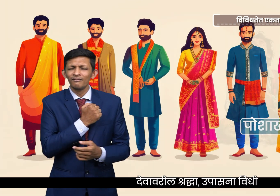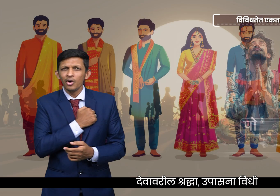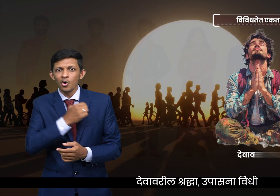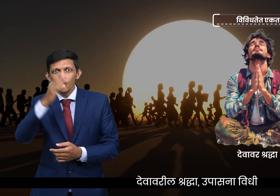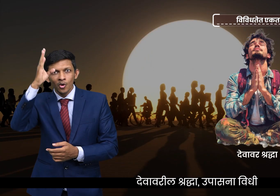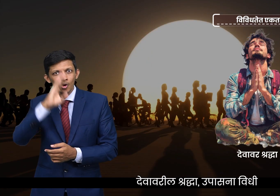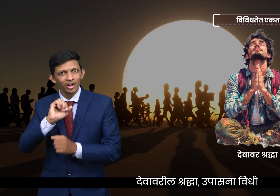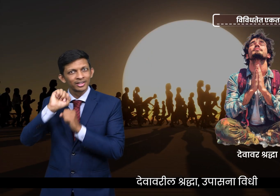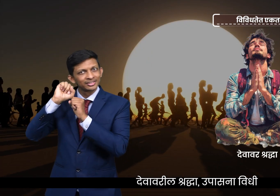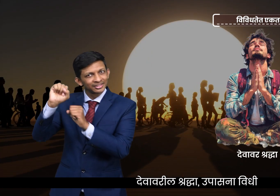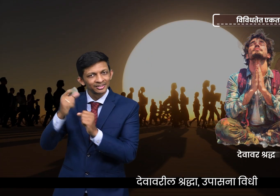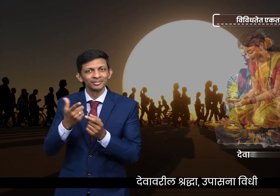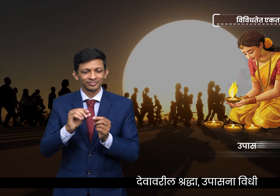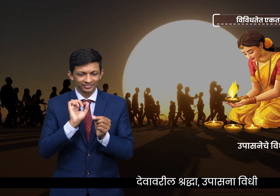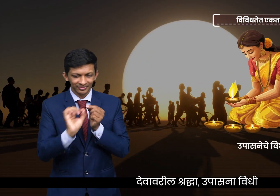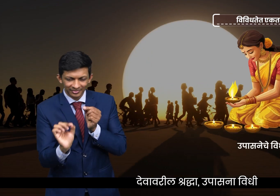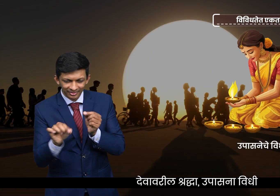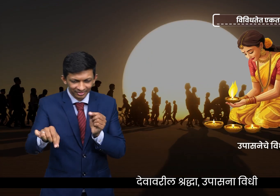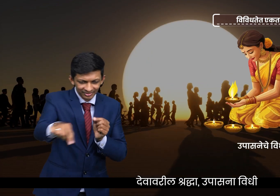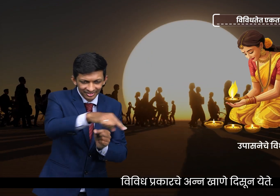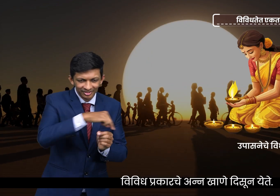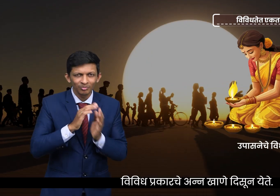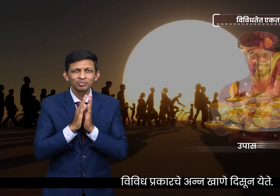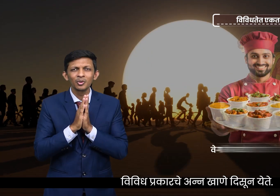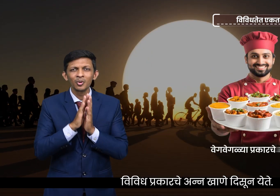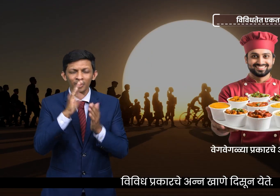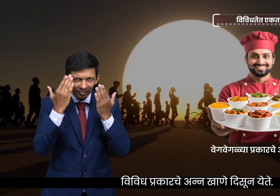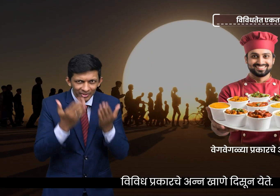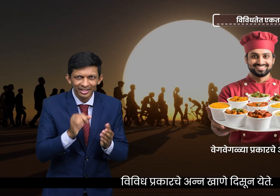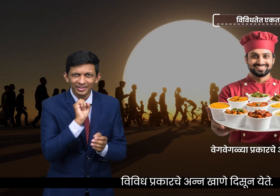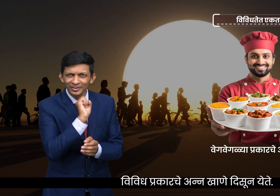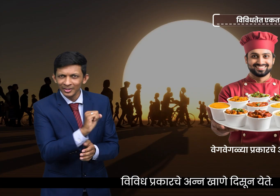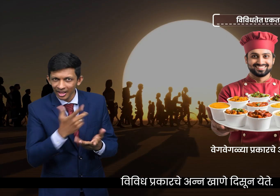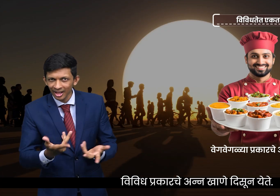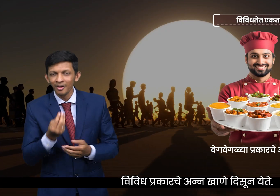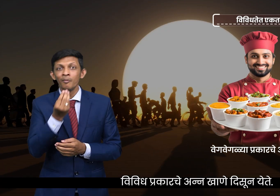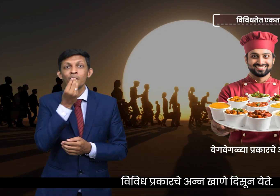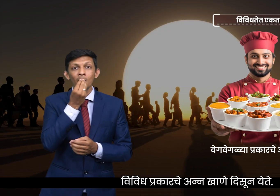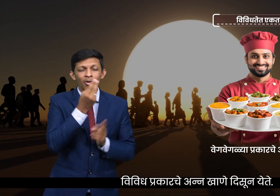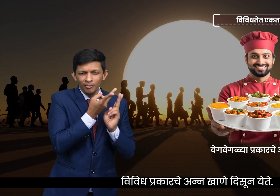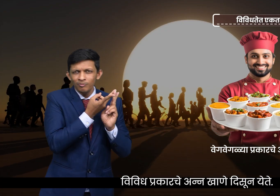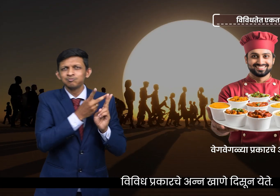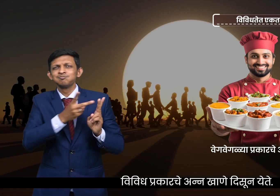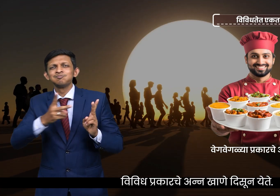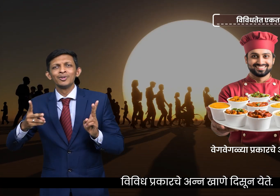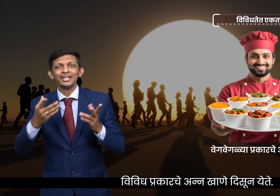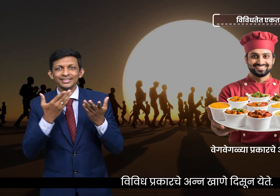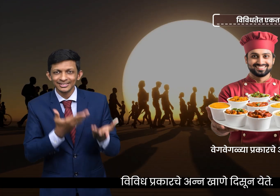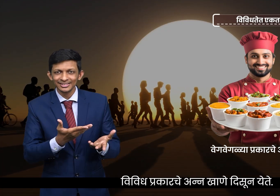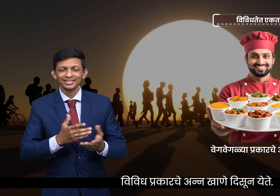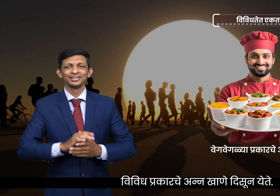देवावरील श्रद्धा, उपासना, विधी, विविध प्रकारचे अन्न खाणे दिसून येते.